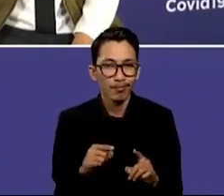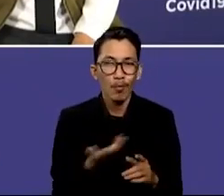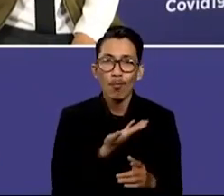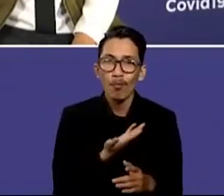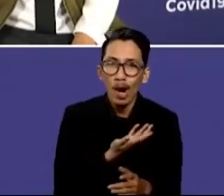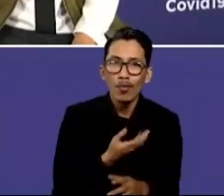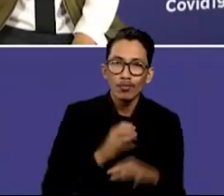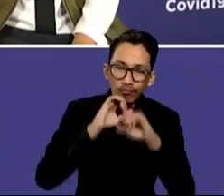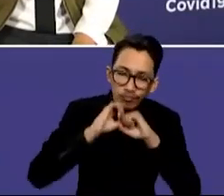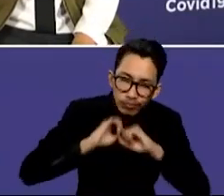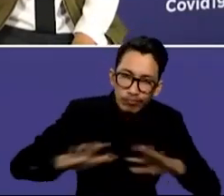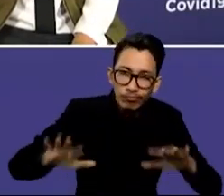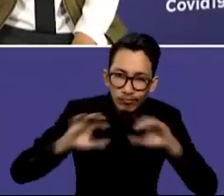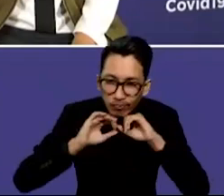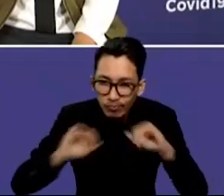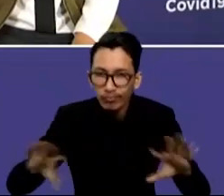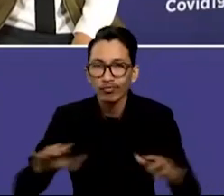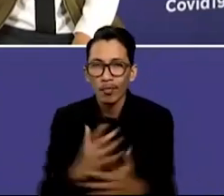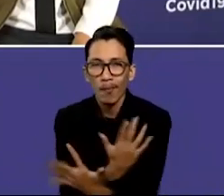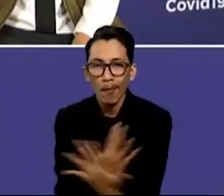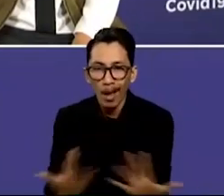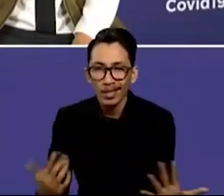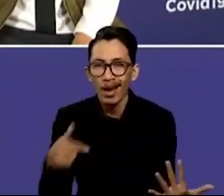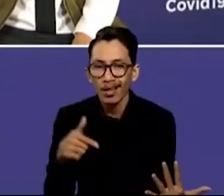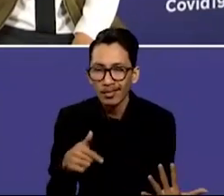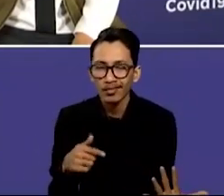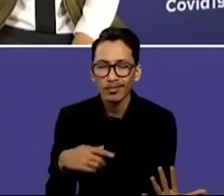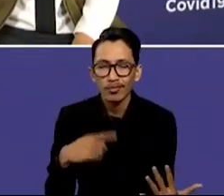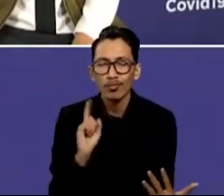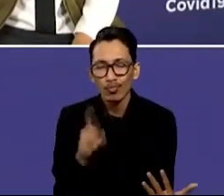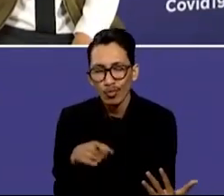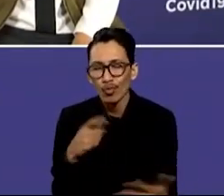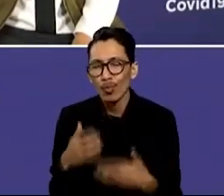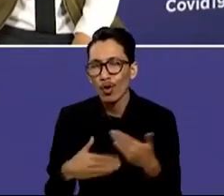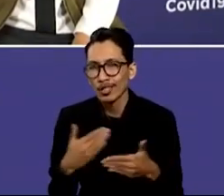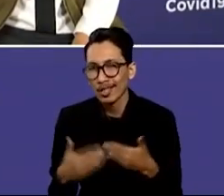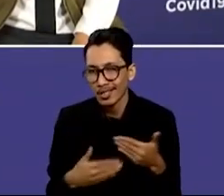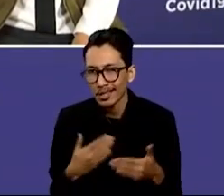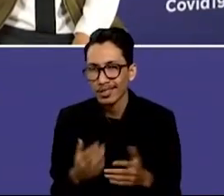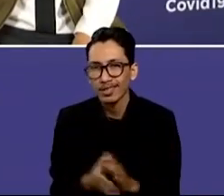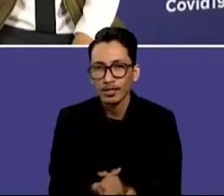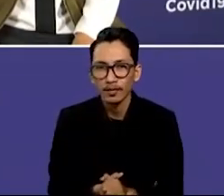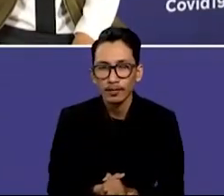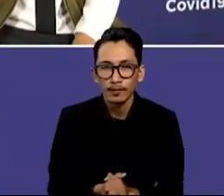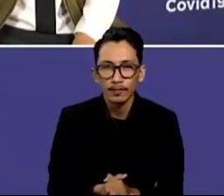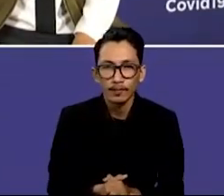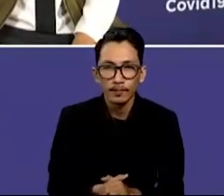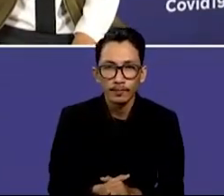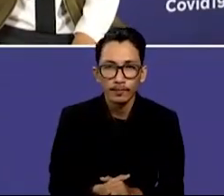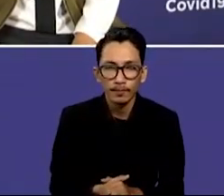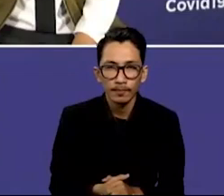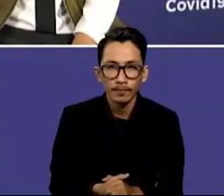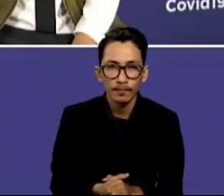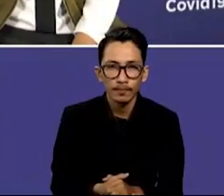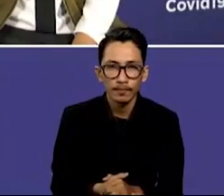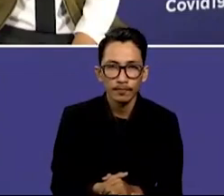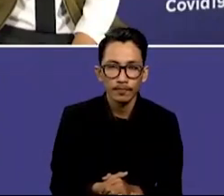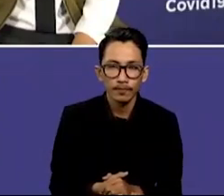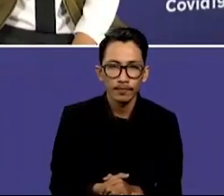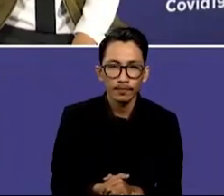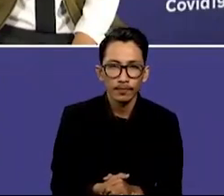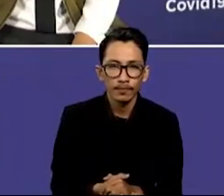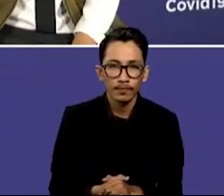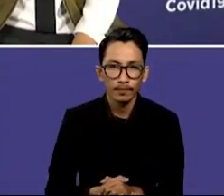untuk mengetahui ini kan butuh proses, dan di saat itulah penyakit ini terus juga berkembang di masyarakat. Dan iya, kita